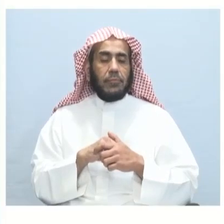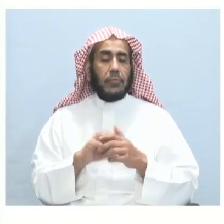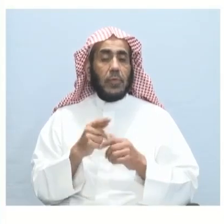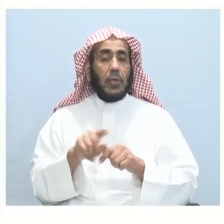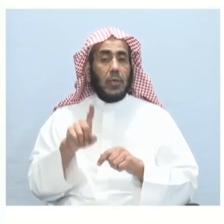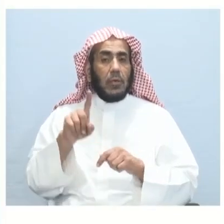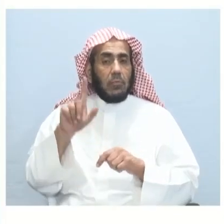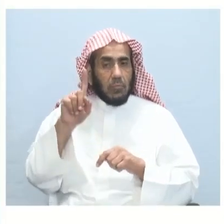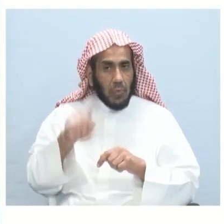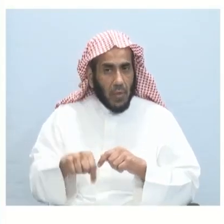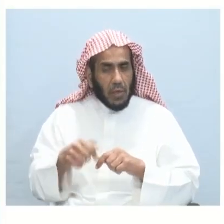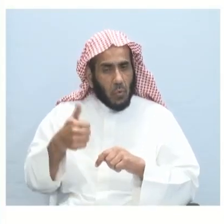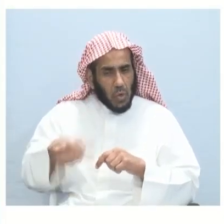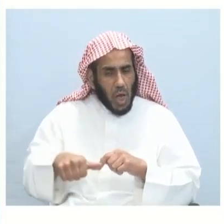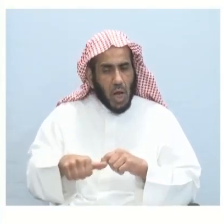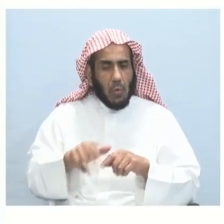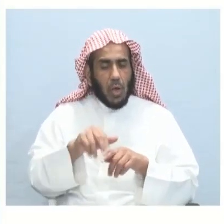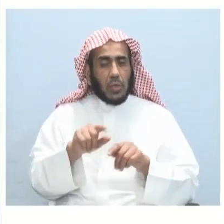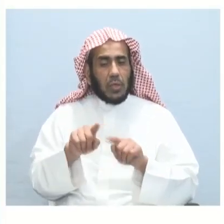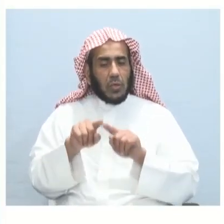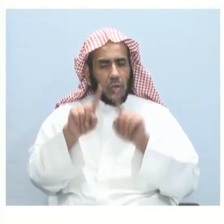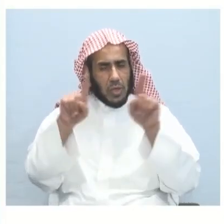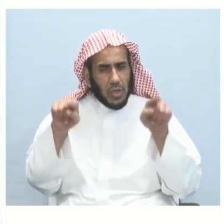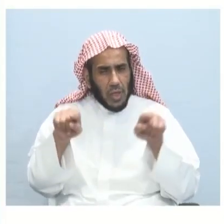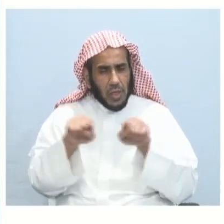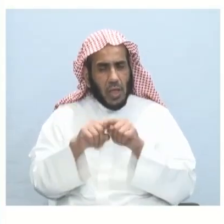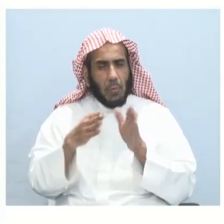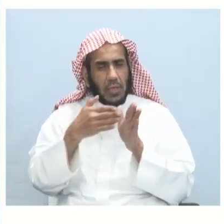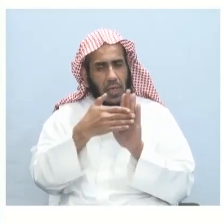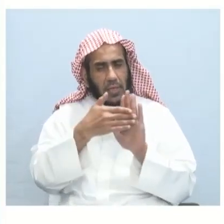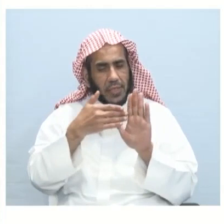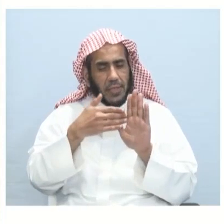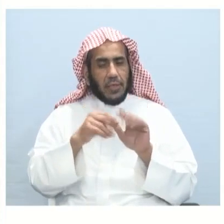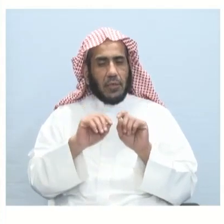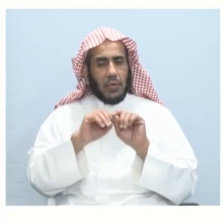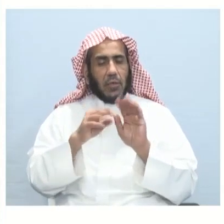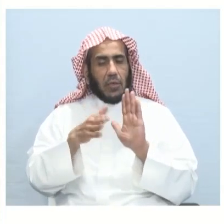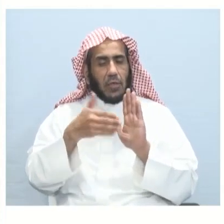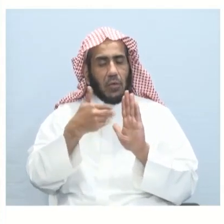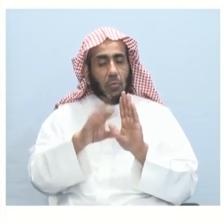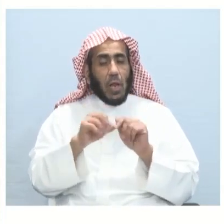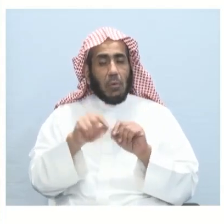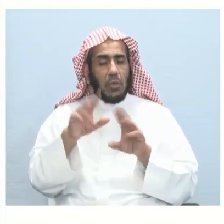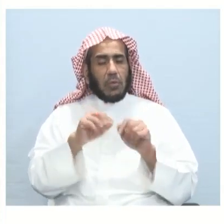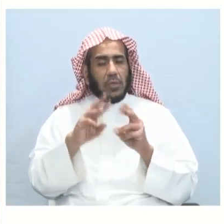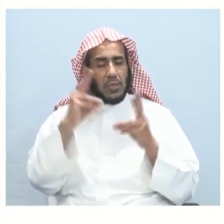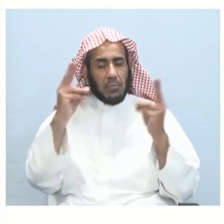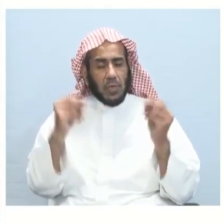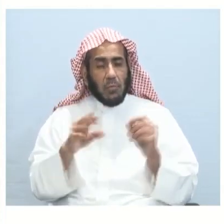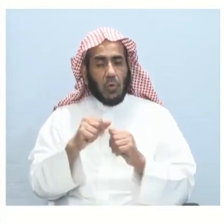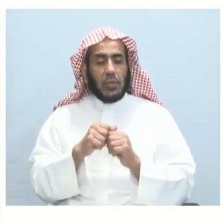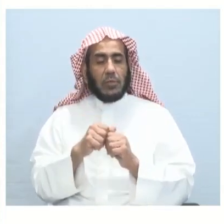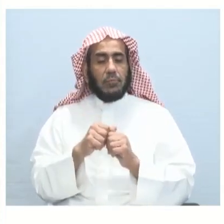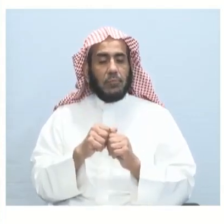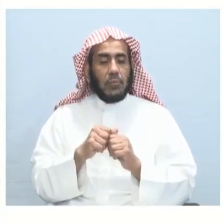نضغط على المخطط لتحديده نضغط على المخطط لتحديده بعد ذلك من علامه التبويب تصميم المخطط